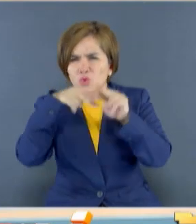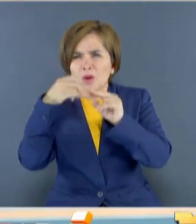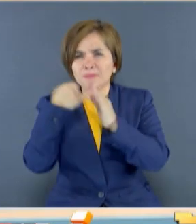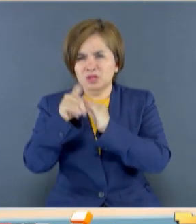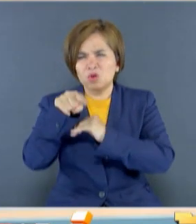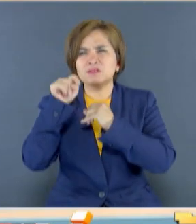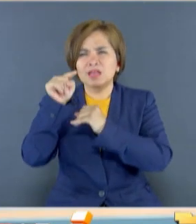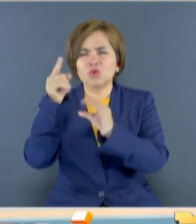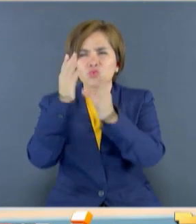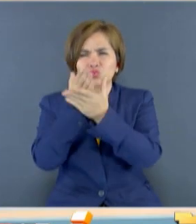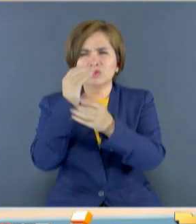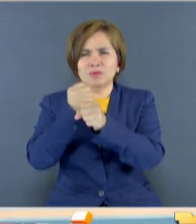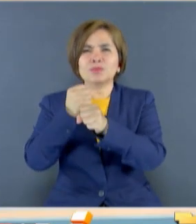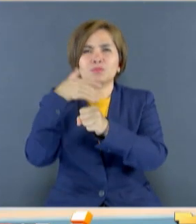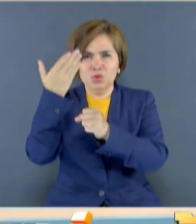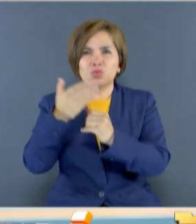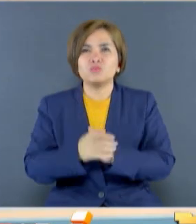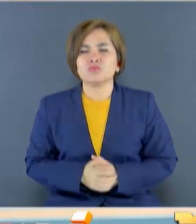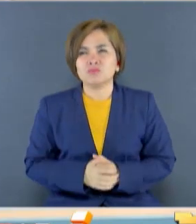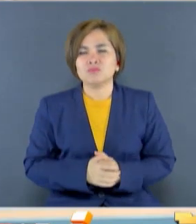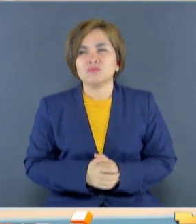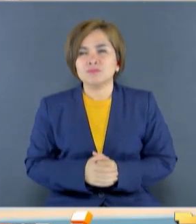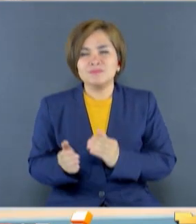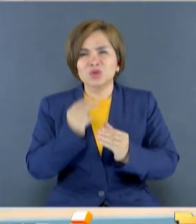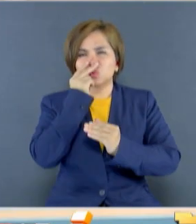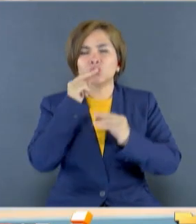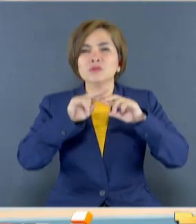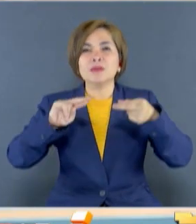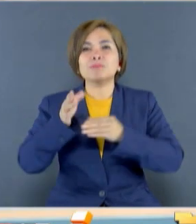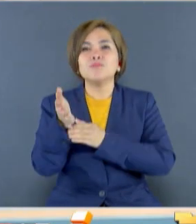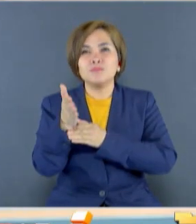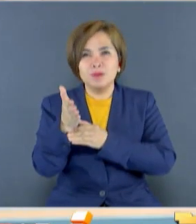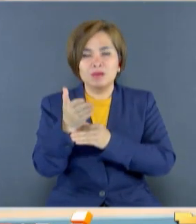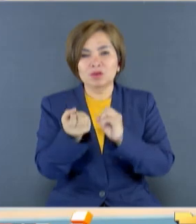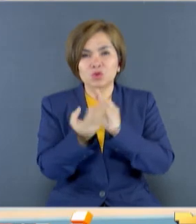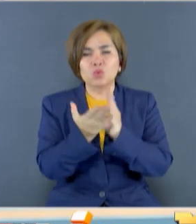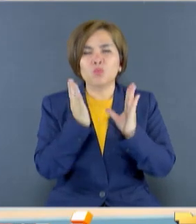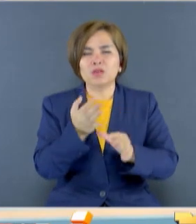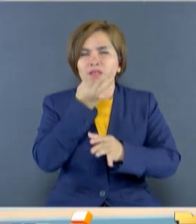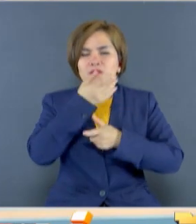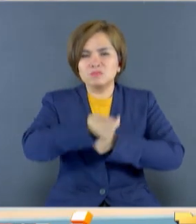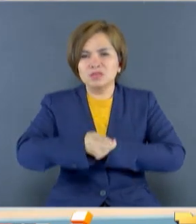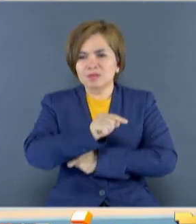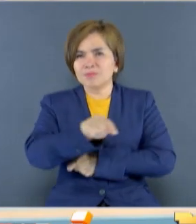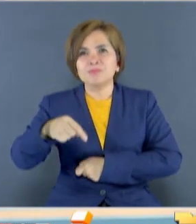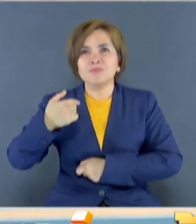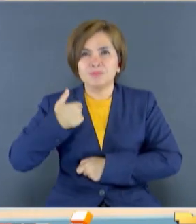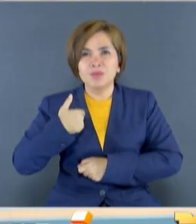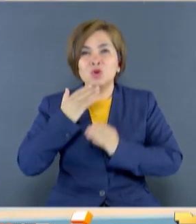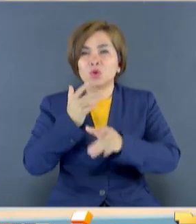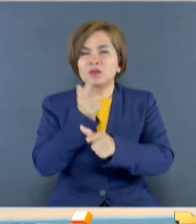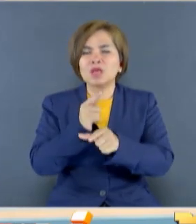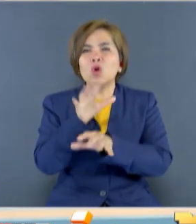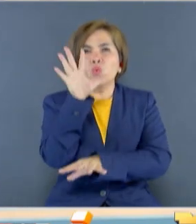ัญหาหนึ่งครับคุณผู้ชมตอนนี้ก็กลายเป็นปัญหาใหญ่นั่นก็คือเรื่องของปลาหมอคางดำนะฮะตอนนี้เดือดร้อนพี่น้องเกษตรกรด้วยโดยเฉพาะอย่างยิ่งคนเลี้ยงกุ้งหล